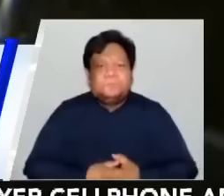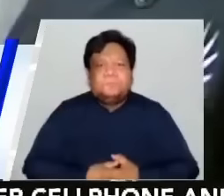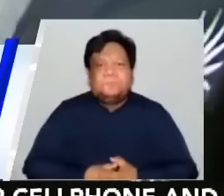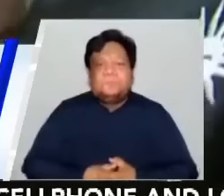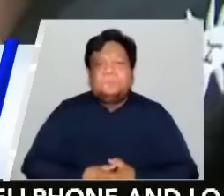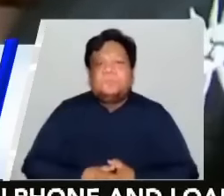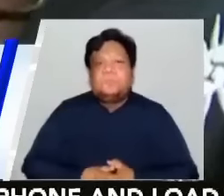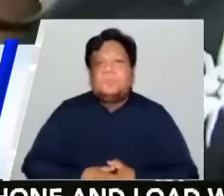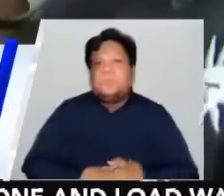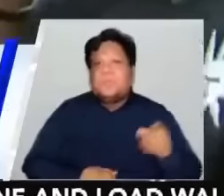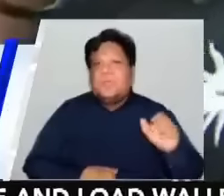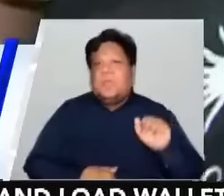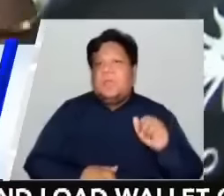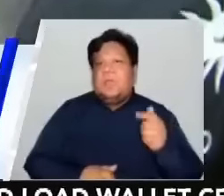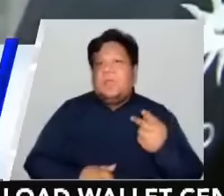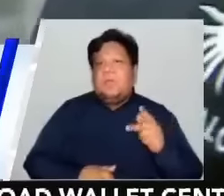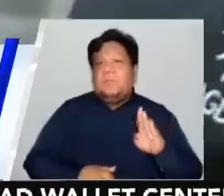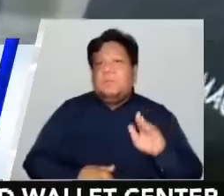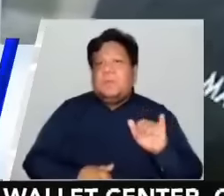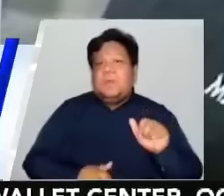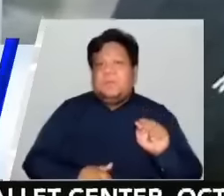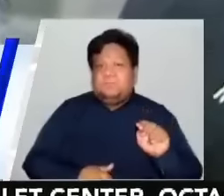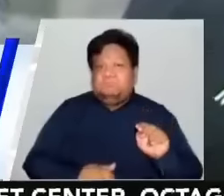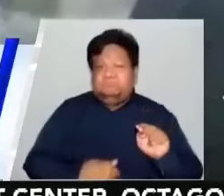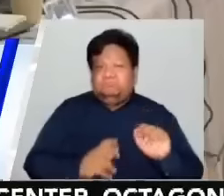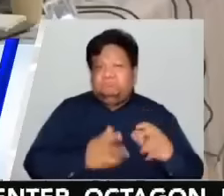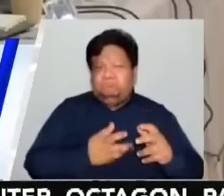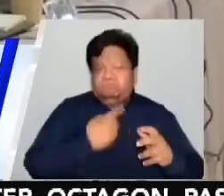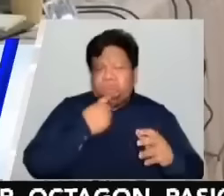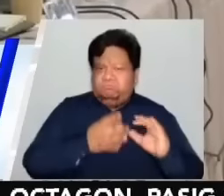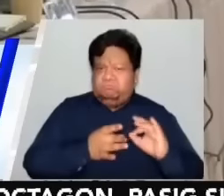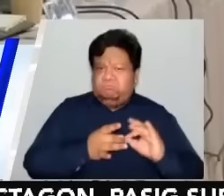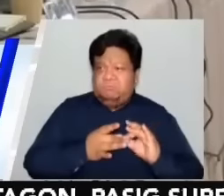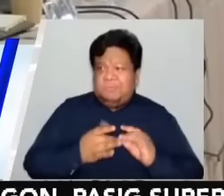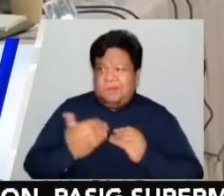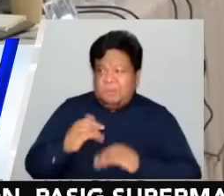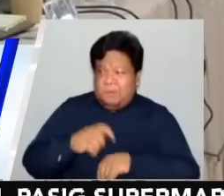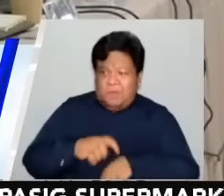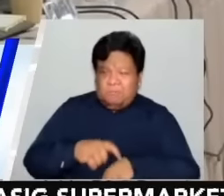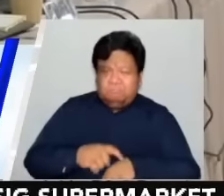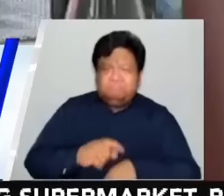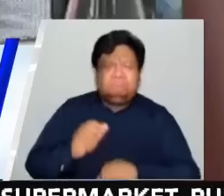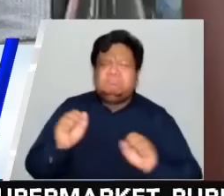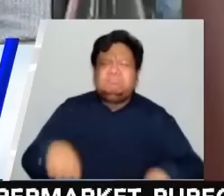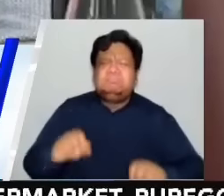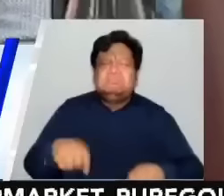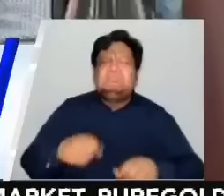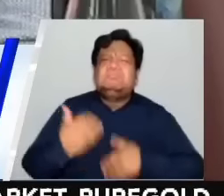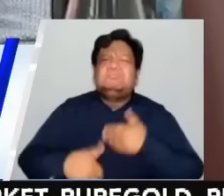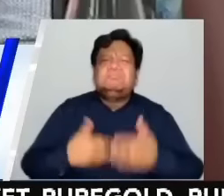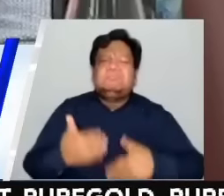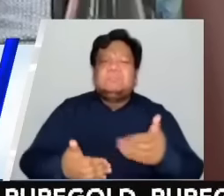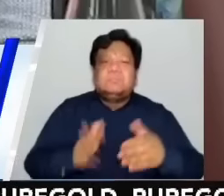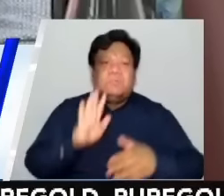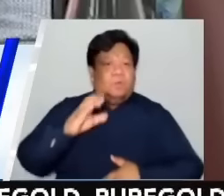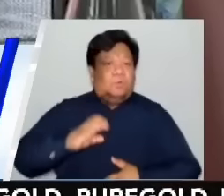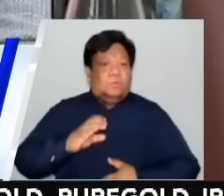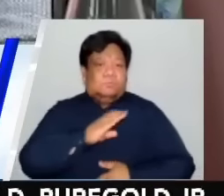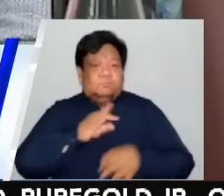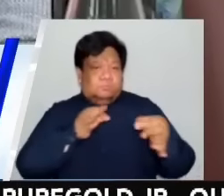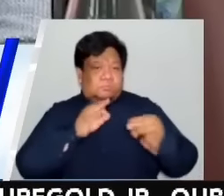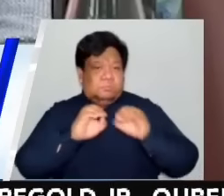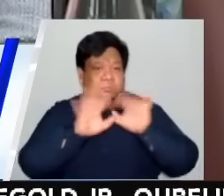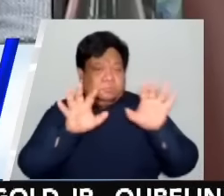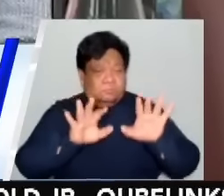hadlang sa paggulong ng impeachment ang limitadong panahon. Paglilinaw ng isang kongresista, walang kinalaman sa impeachment complaint